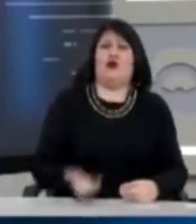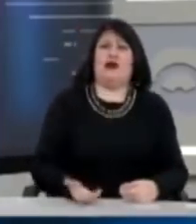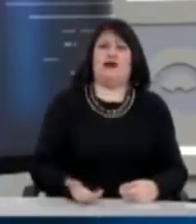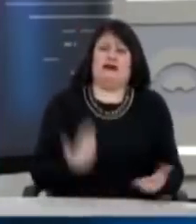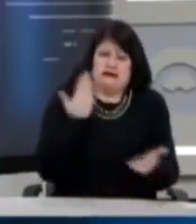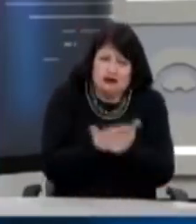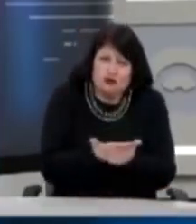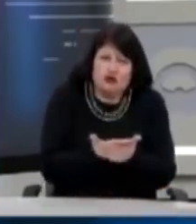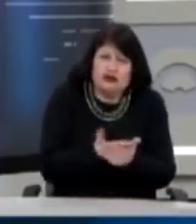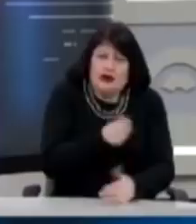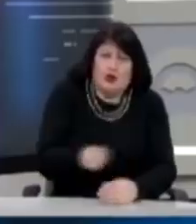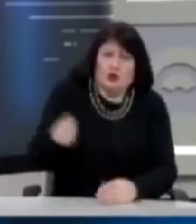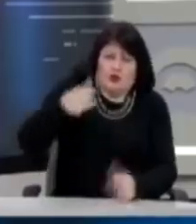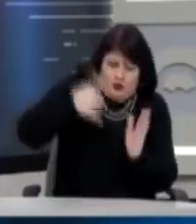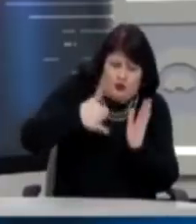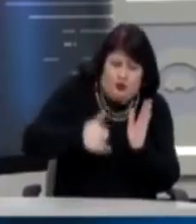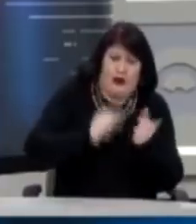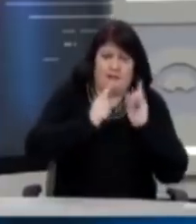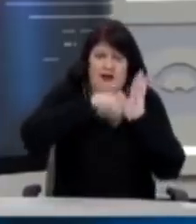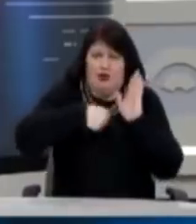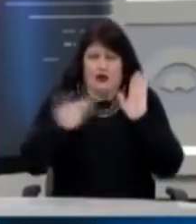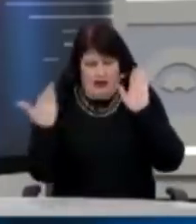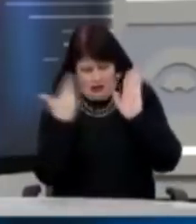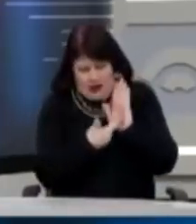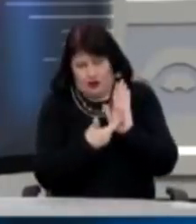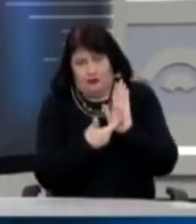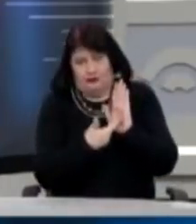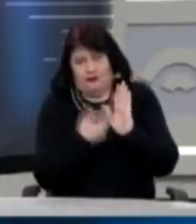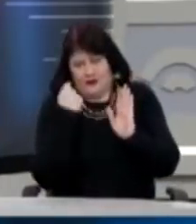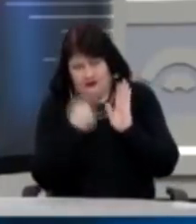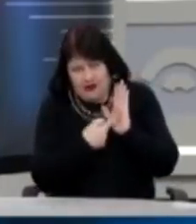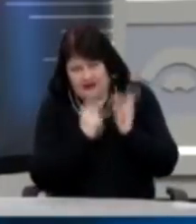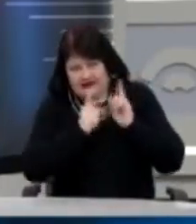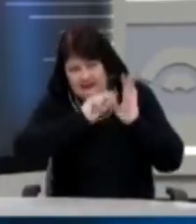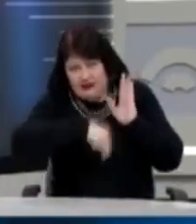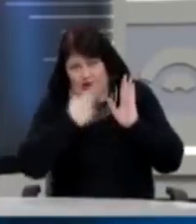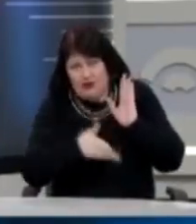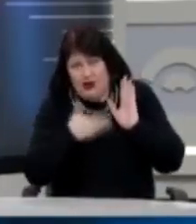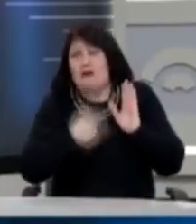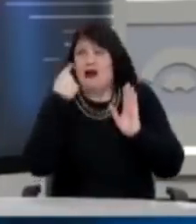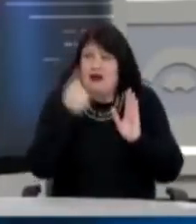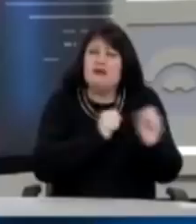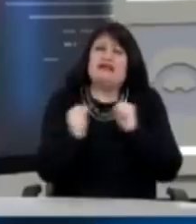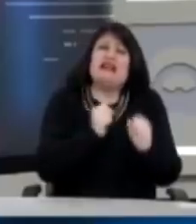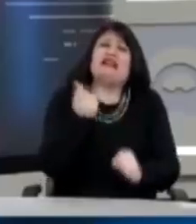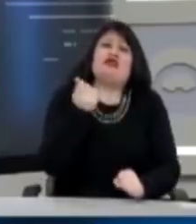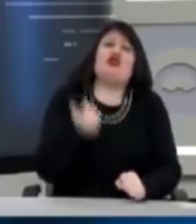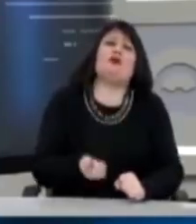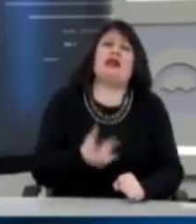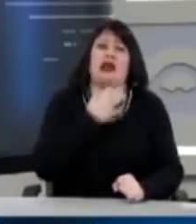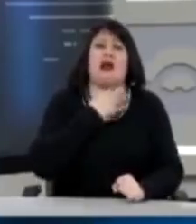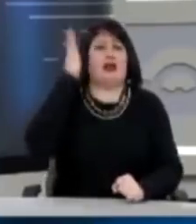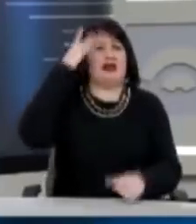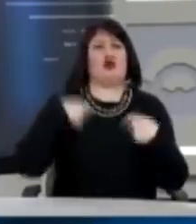μάλιστα ζητούσατε και μεγαλύτερη εμβάθυνση. Να η εμβάθυνση που ήρθε με τα μνημόνια και με την οικονομική κρίση που ήταν ανάγκη του